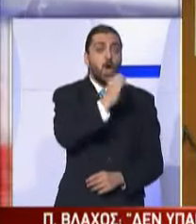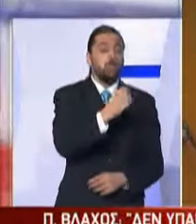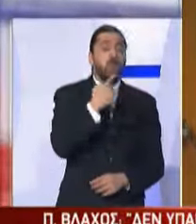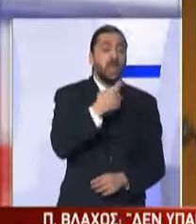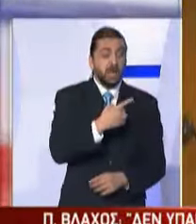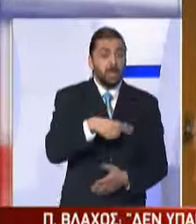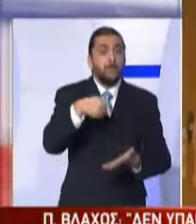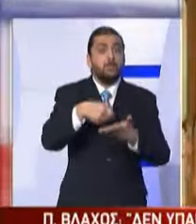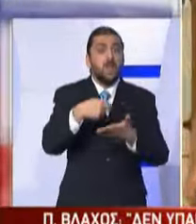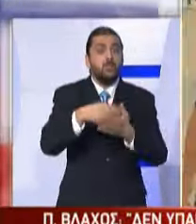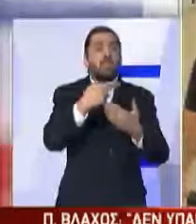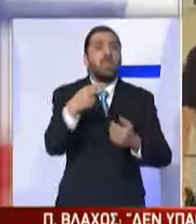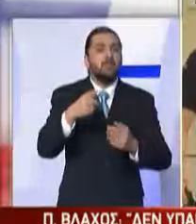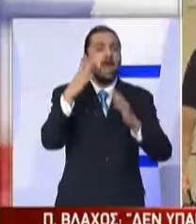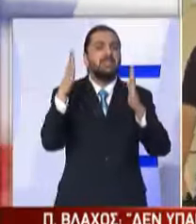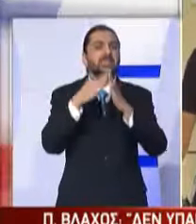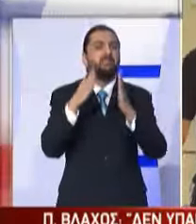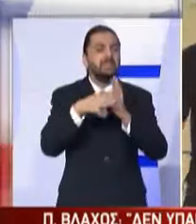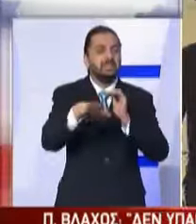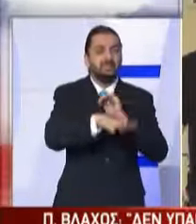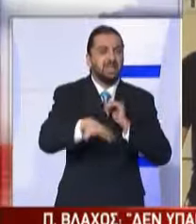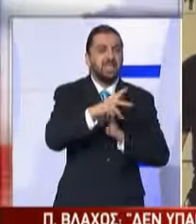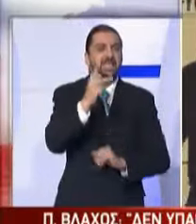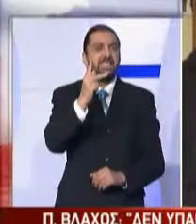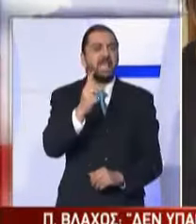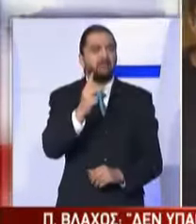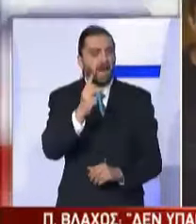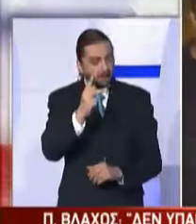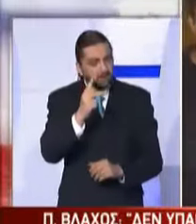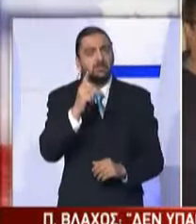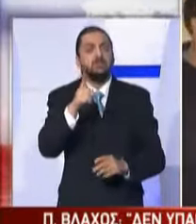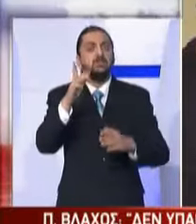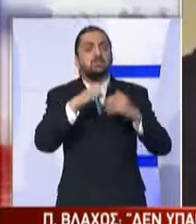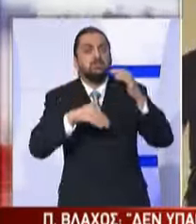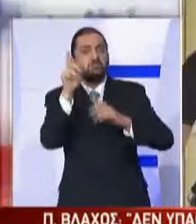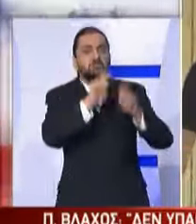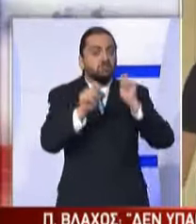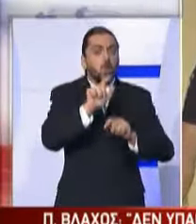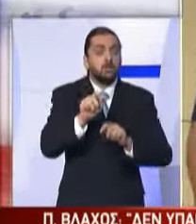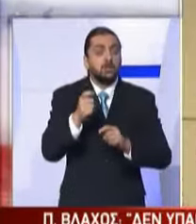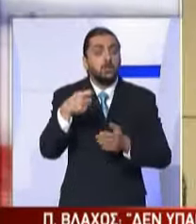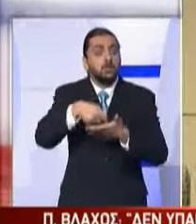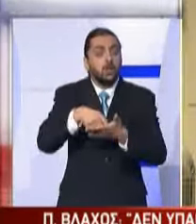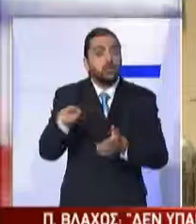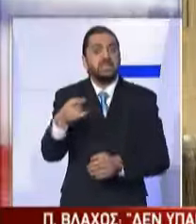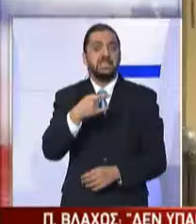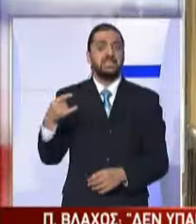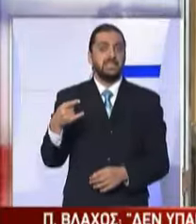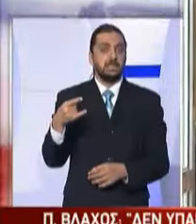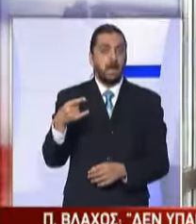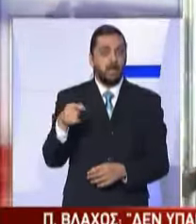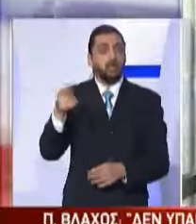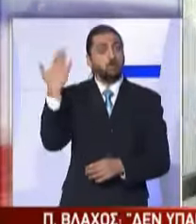ότι τις πληρωμές για την ανακατασκευή του ακινήτου επί της οδού Κομνά Τράκα στην Κυψέλη τις έκανε ο Νίκος Ζήγρας, ο οποίος, όπως είπε, του εμφάνιζε